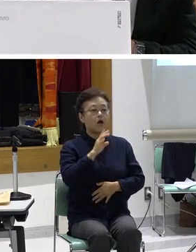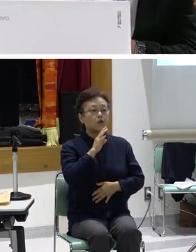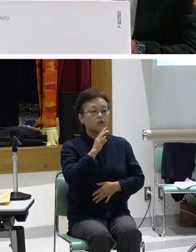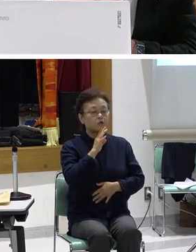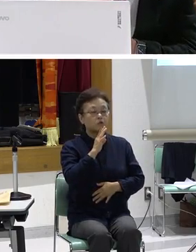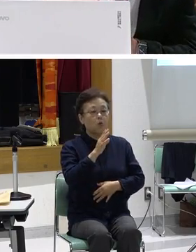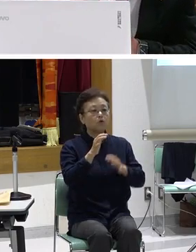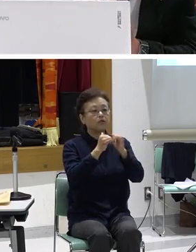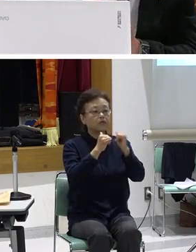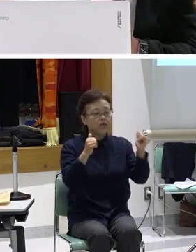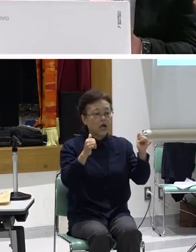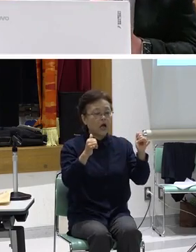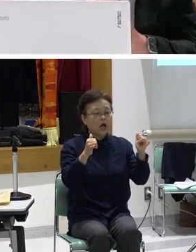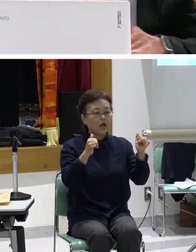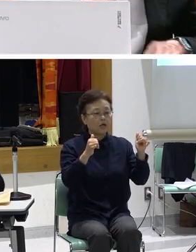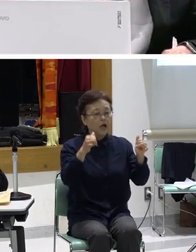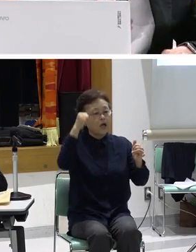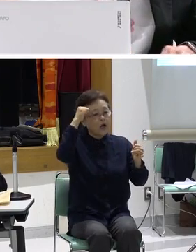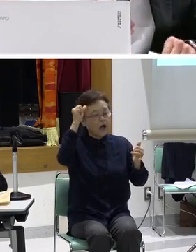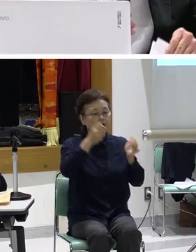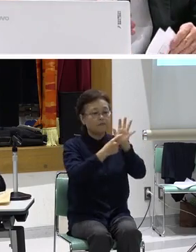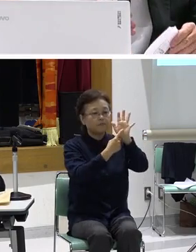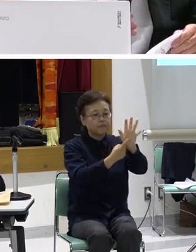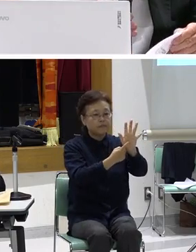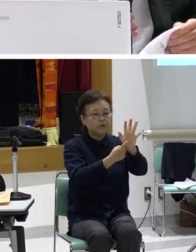発案がこう社会全体の、